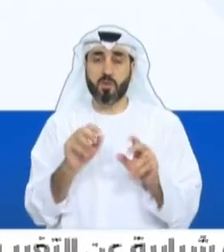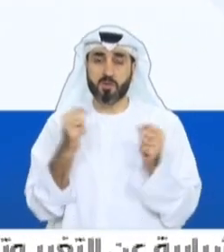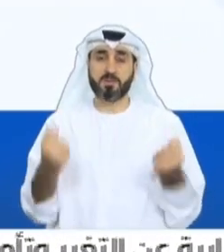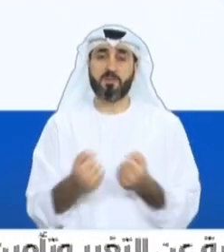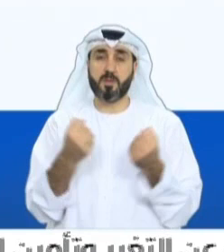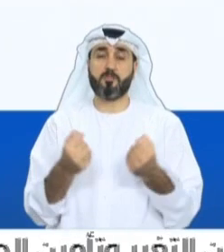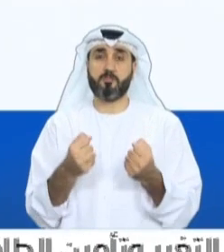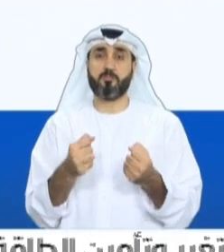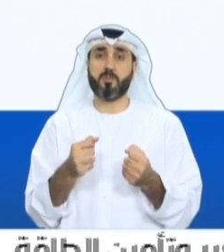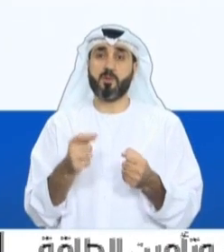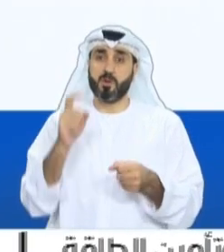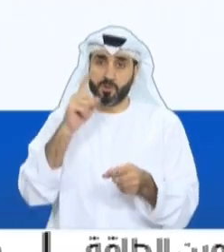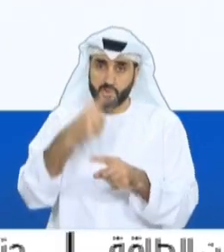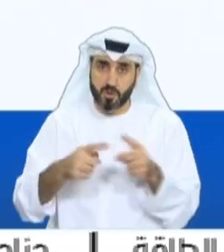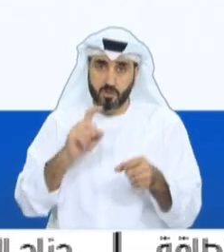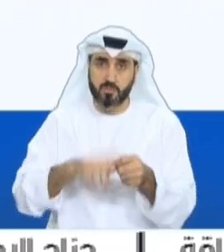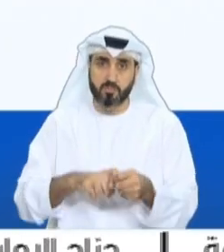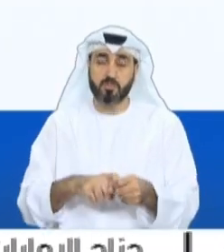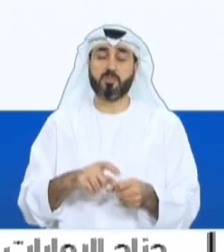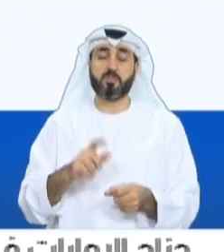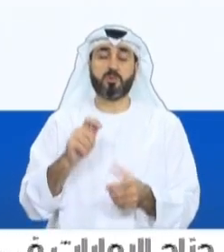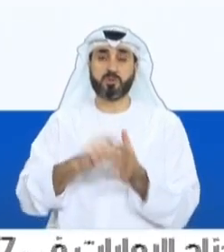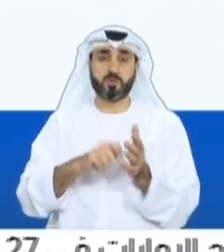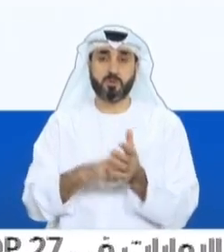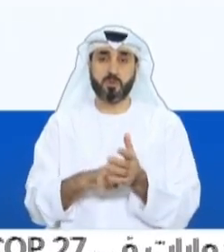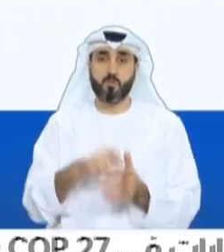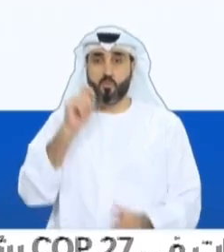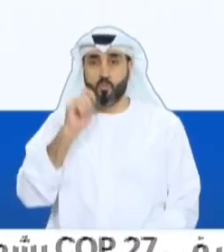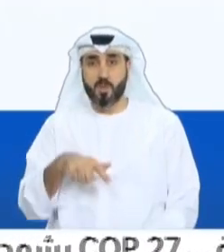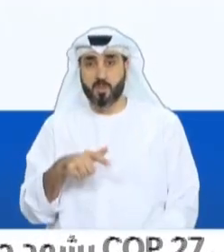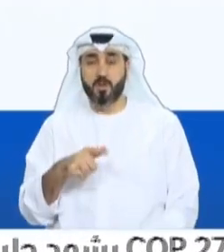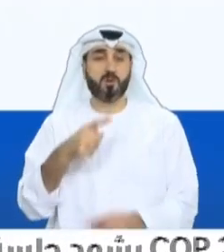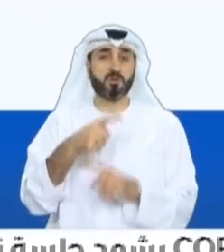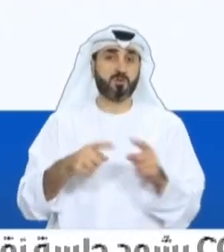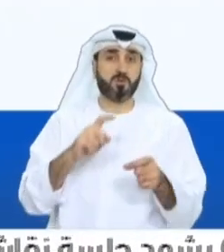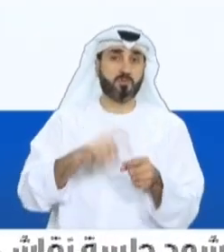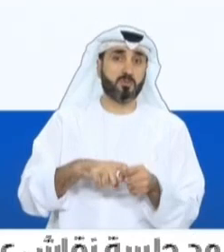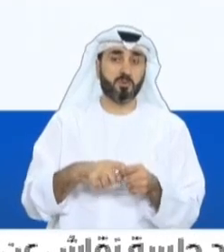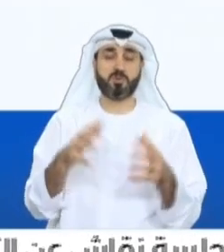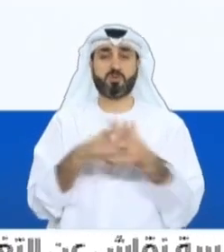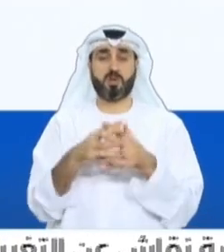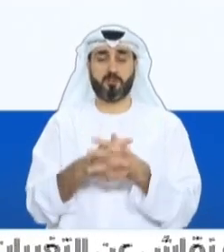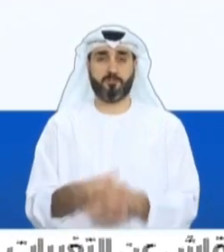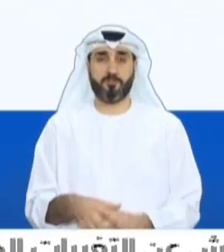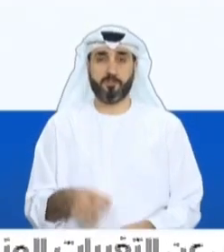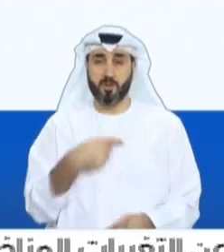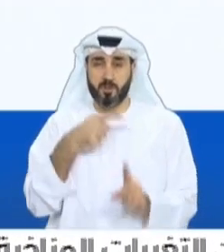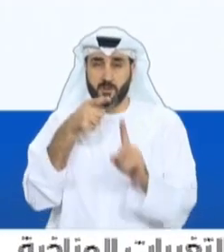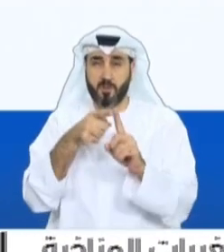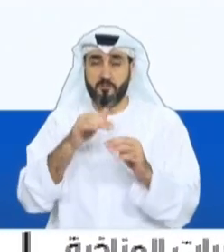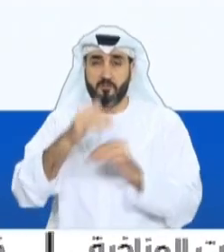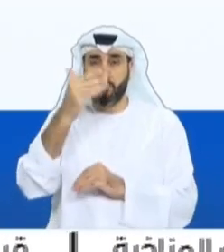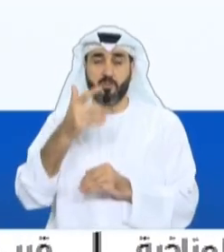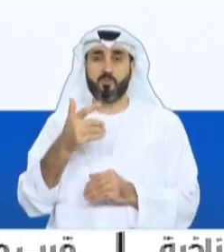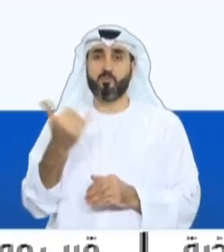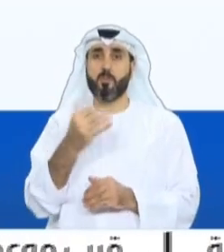التدريب، وبرنامج الاشتراك، وهذا الاشتراك للشقين عندك للمواطن، والاشتراك أيضا للشركات. أنا بركز أكثر على شو